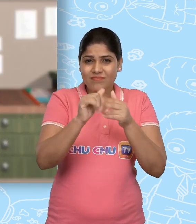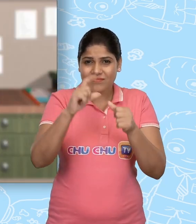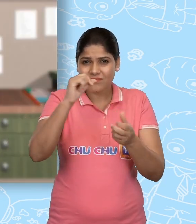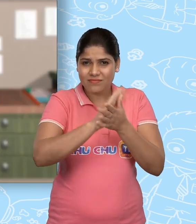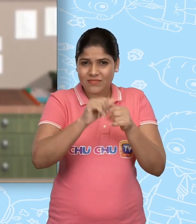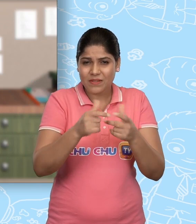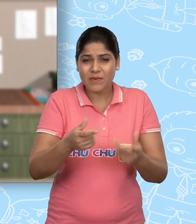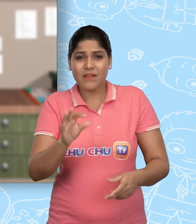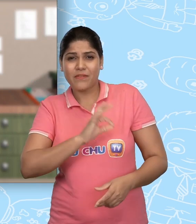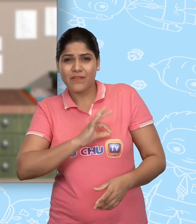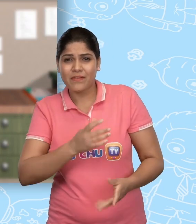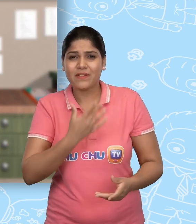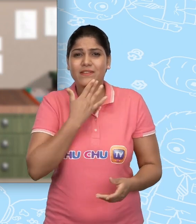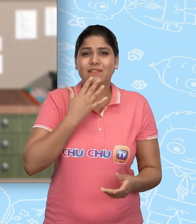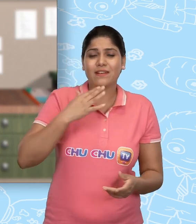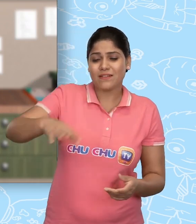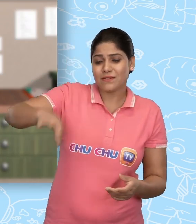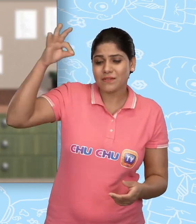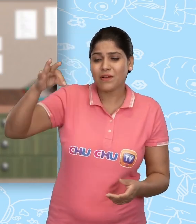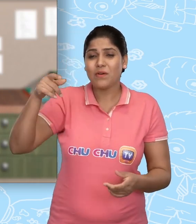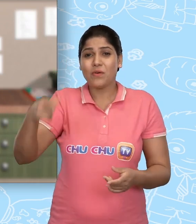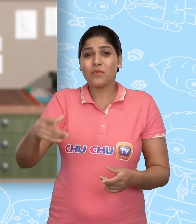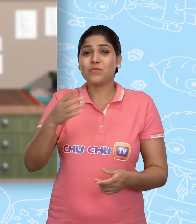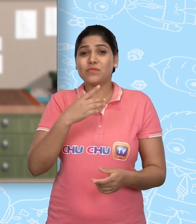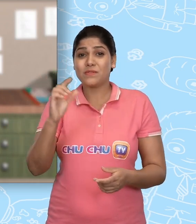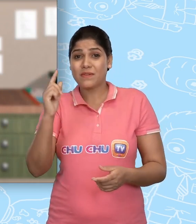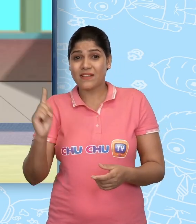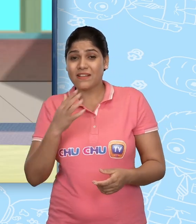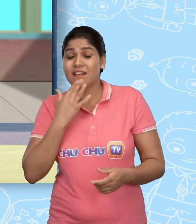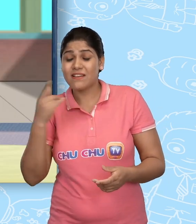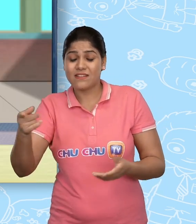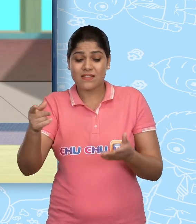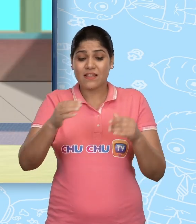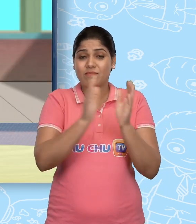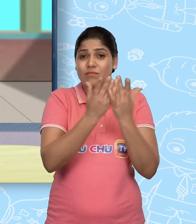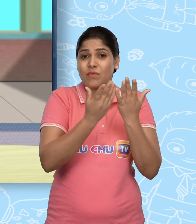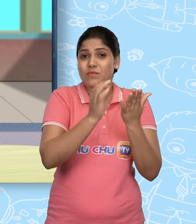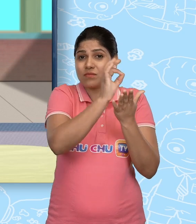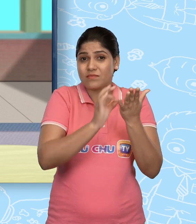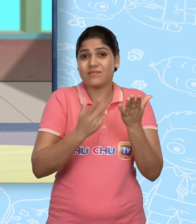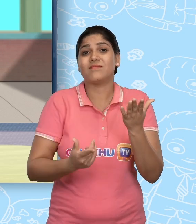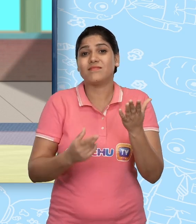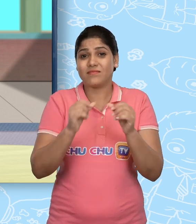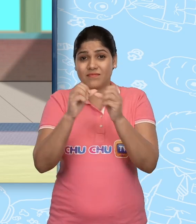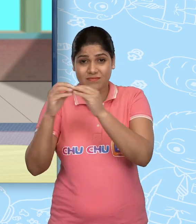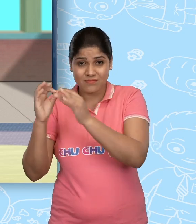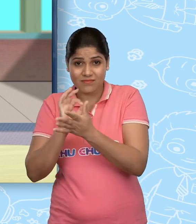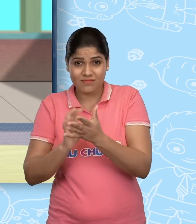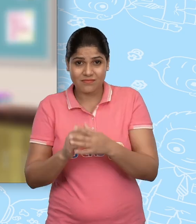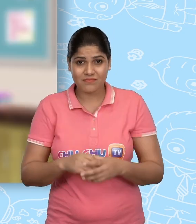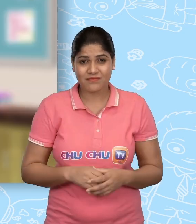चाचा, अपना पसंदीदा रंग उठाओ और उस रंग से किताब में कुछ अक्षर